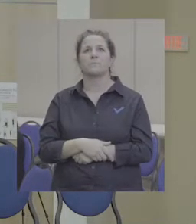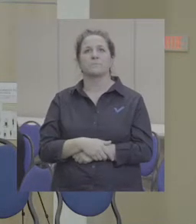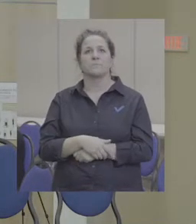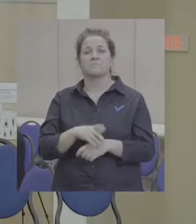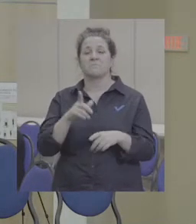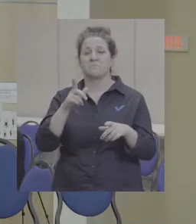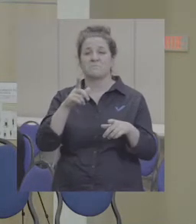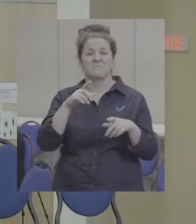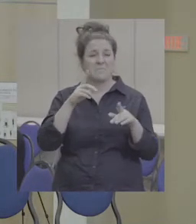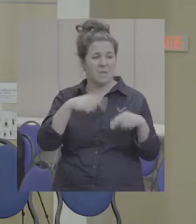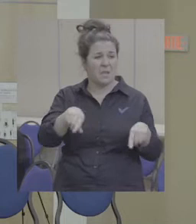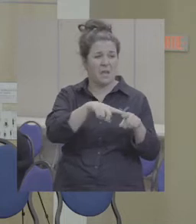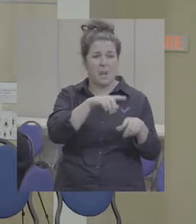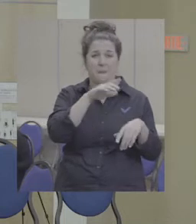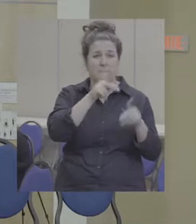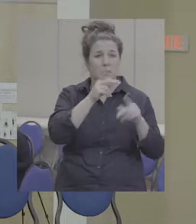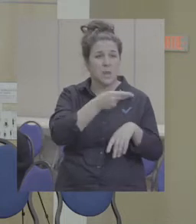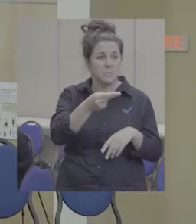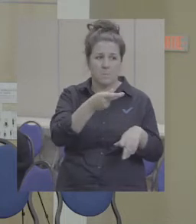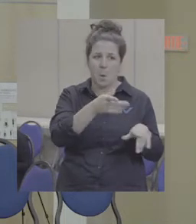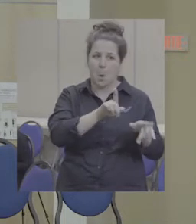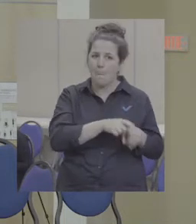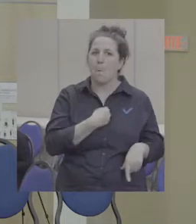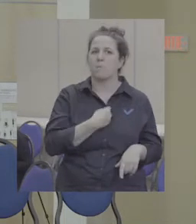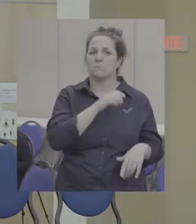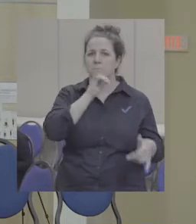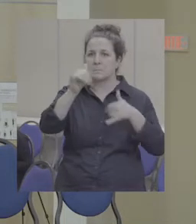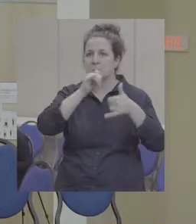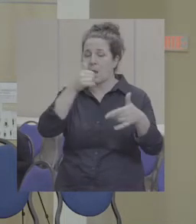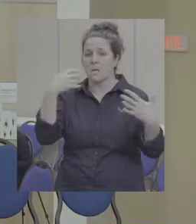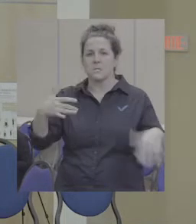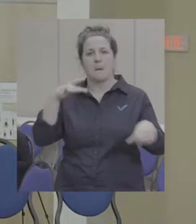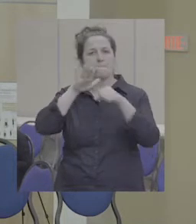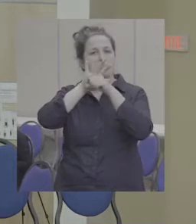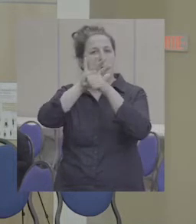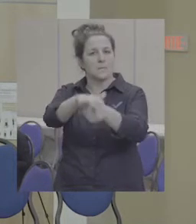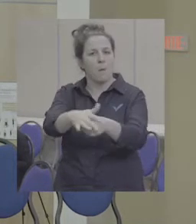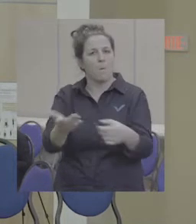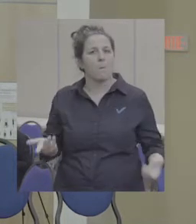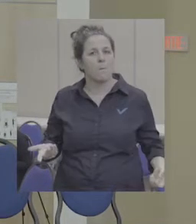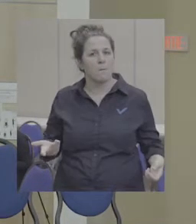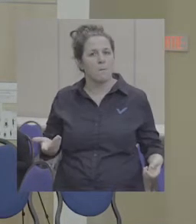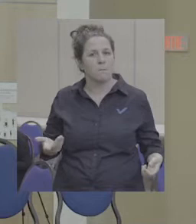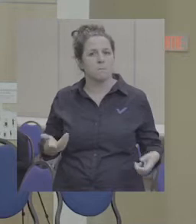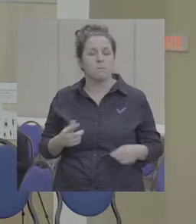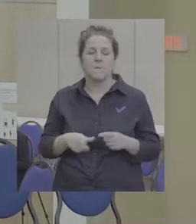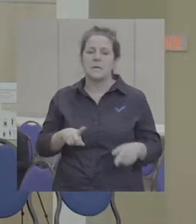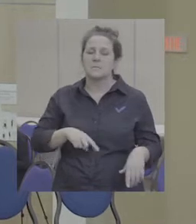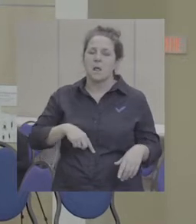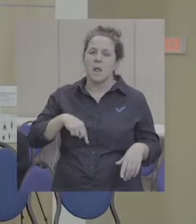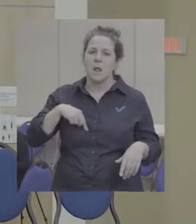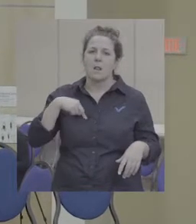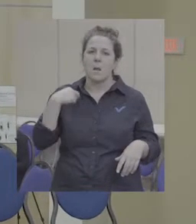Puis toutes les personnes handicapées font la même chose. La pression est immense, mais c'est très